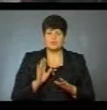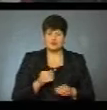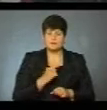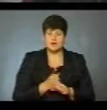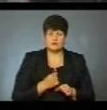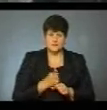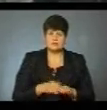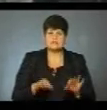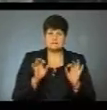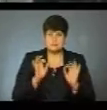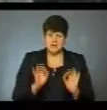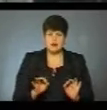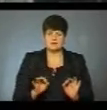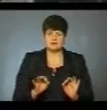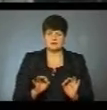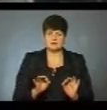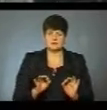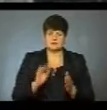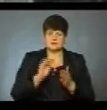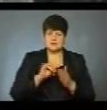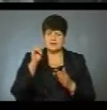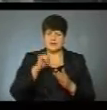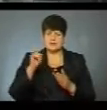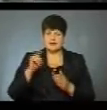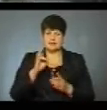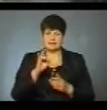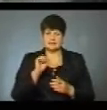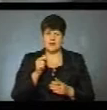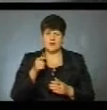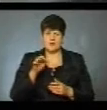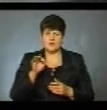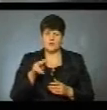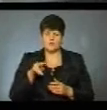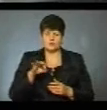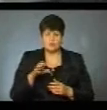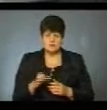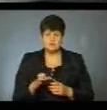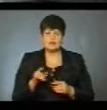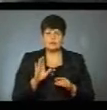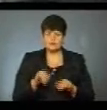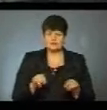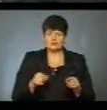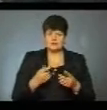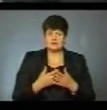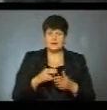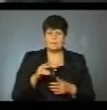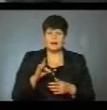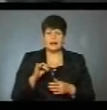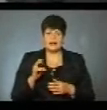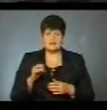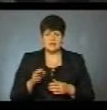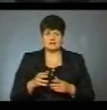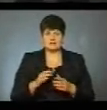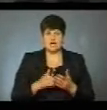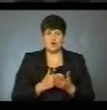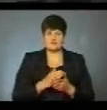працювати із правильною постановкою наголосів і будуть утворювати, наприклад, прикметники від географічних